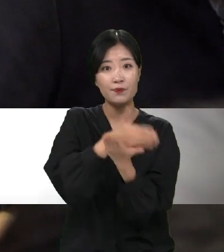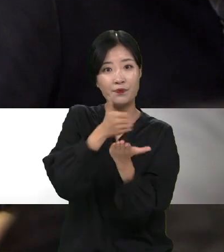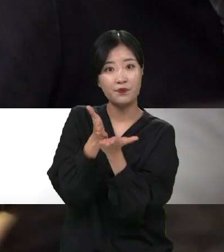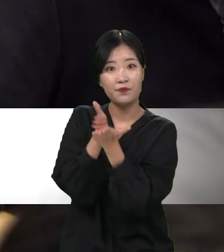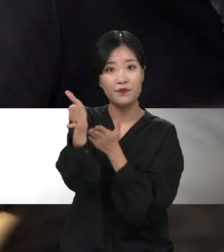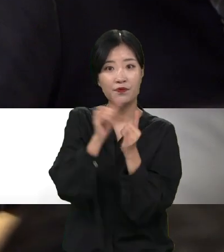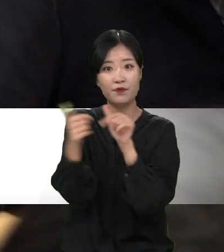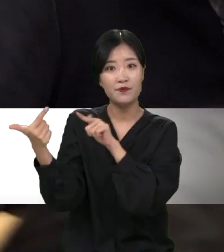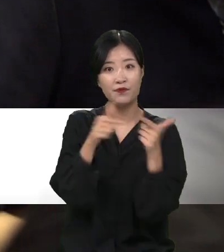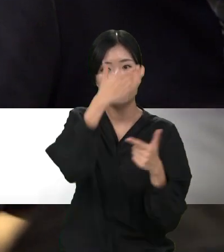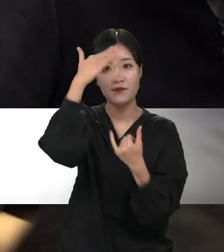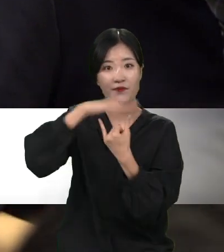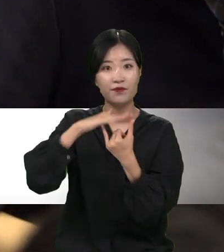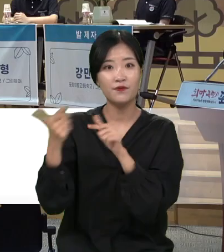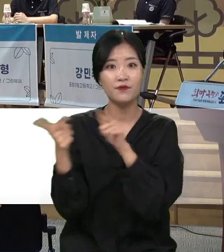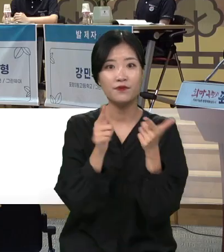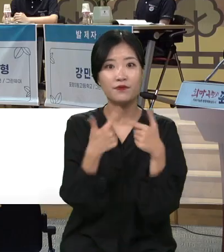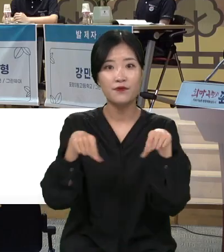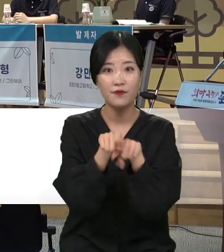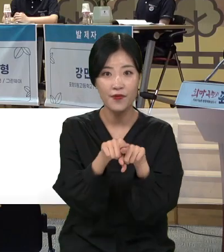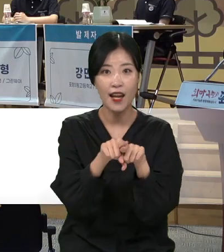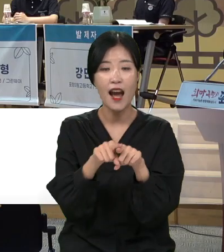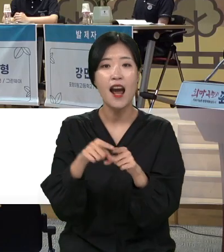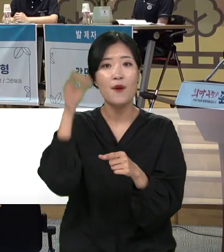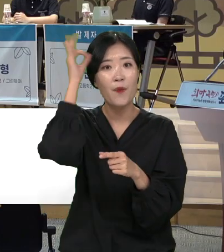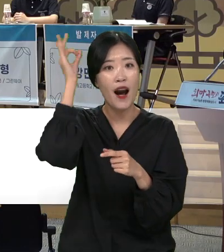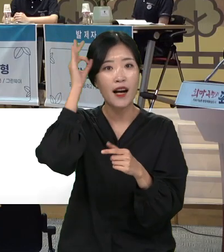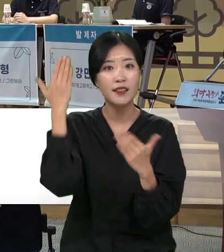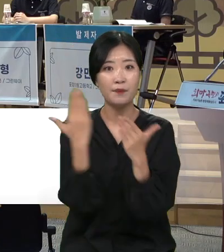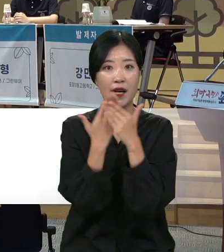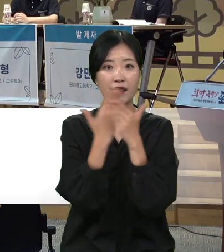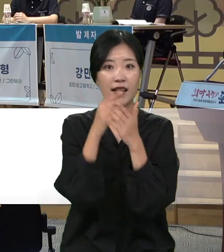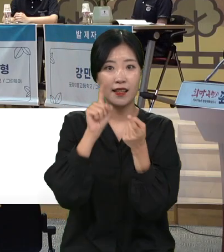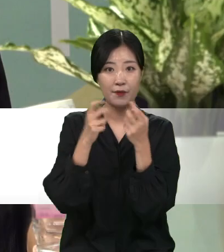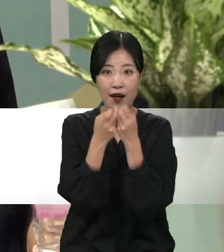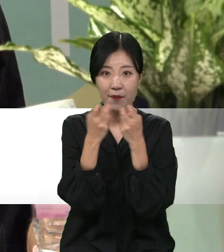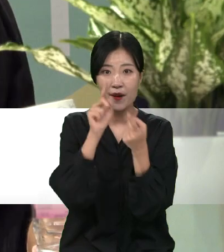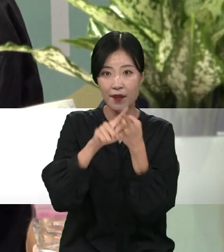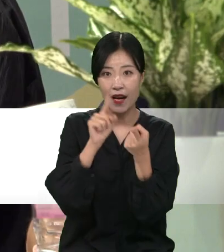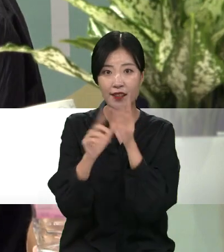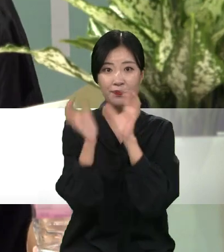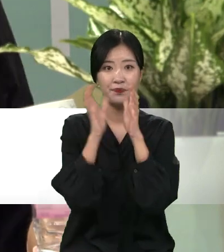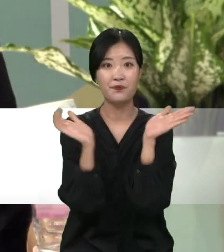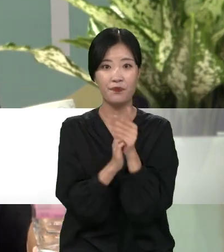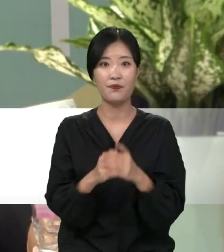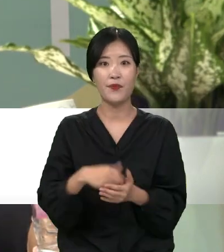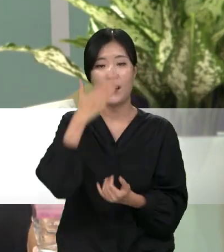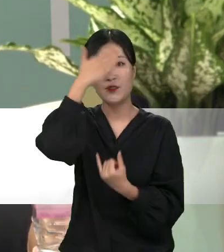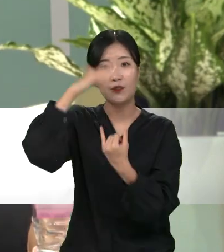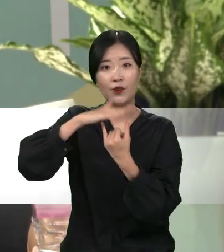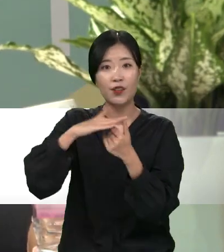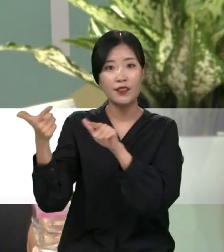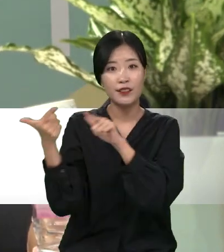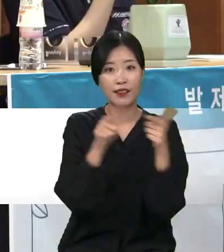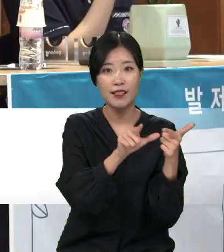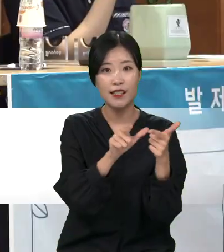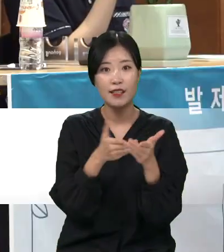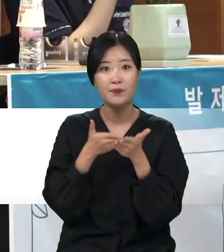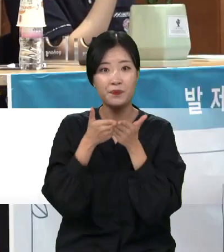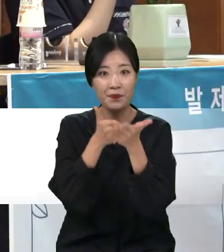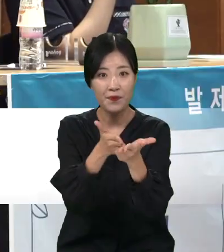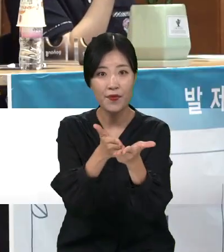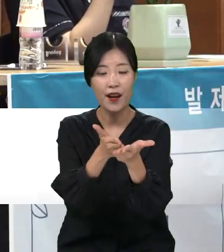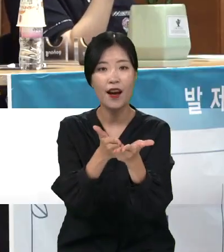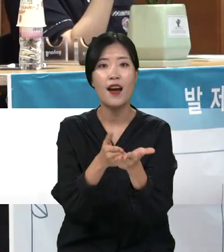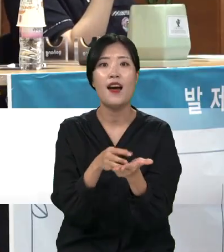지속가능한 녹색 생태 문화 도시 포항의 발전방안에 대해 토론해 씁니다 포항시 는 청소년들이 제안한 의견을 실제